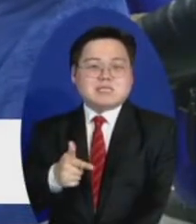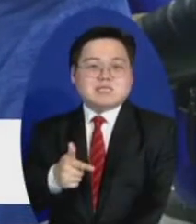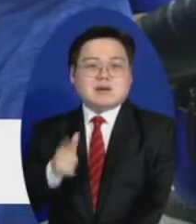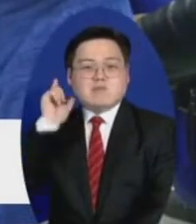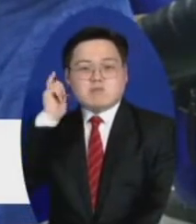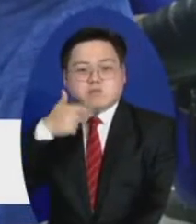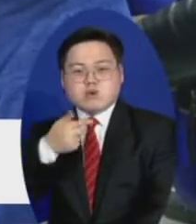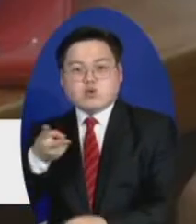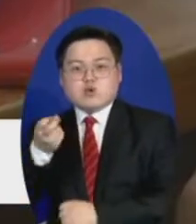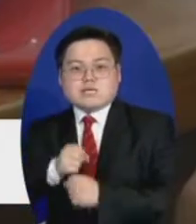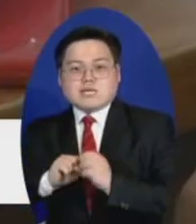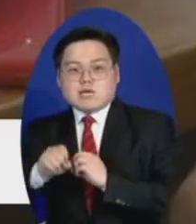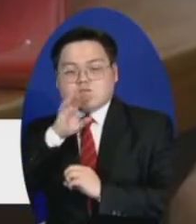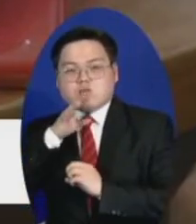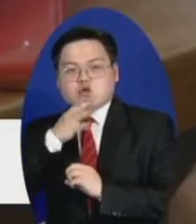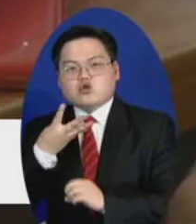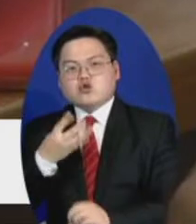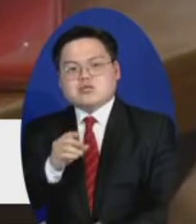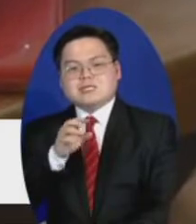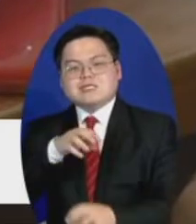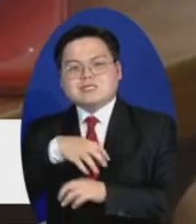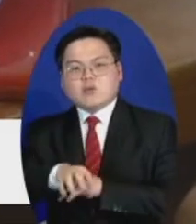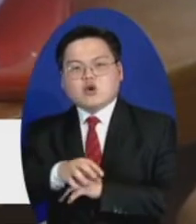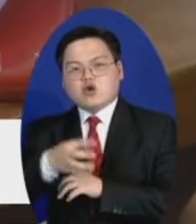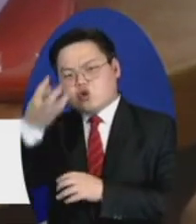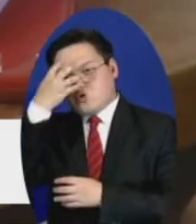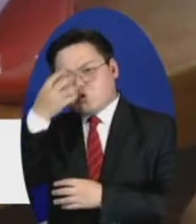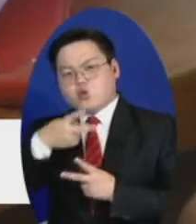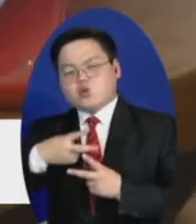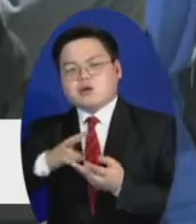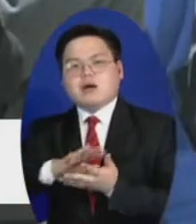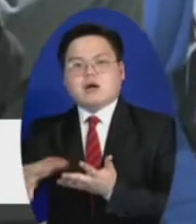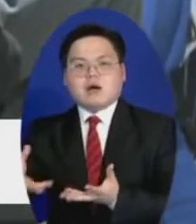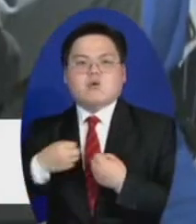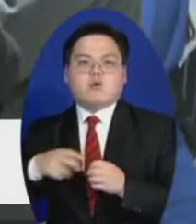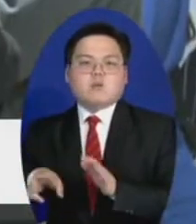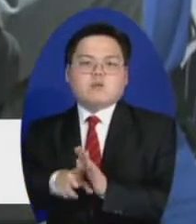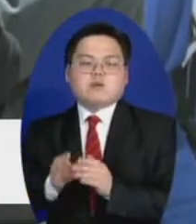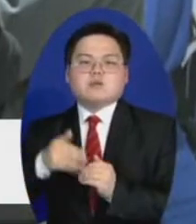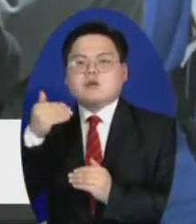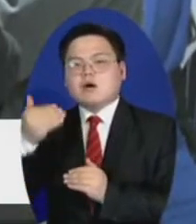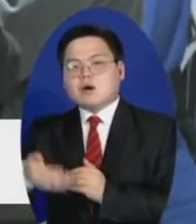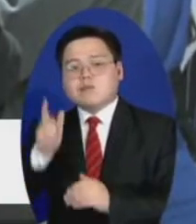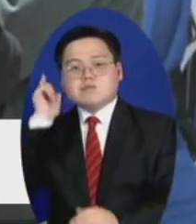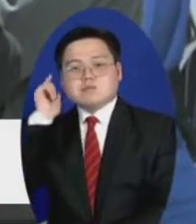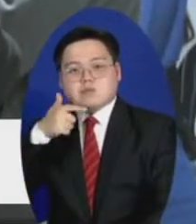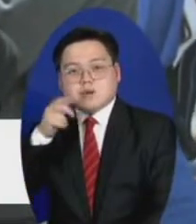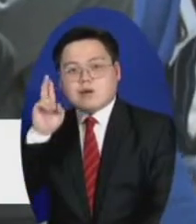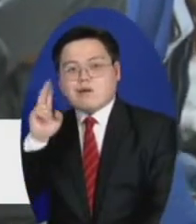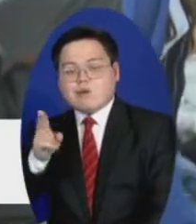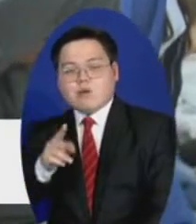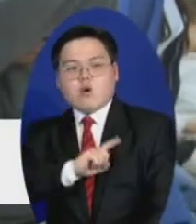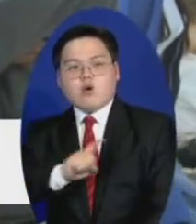горим шилжүүлчихвэл дор хаяж эдгээр 40 салбараас төрийн үйлчлэгийг авах боломжтой болох юм. Цаашлаад